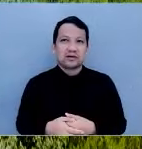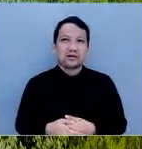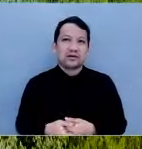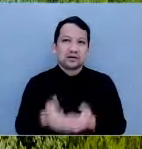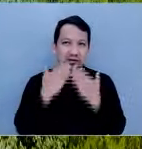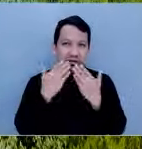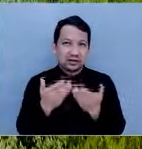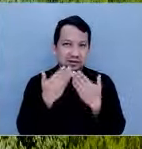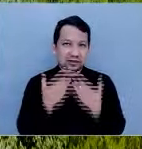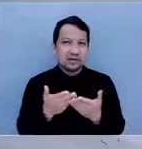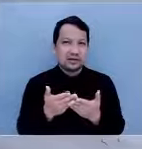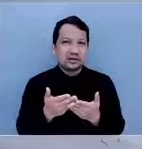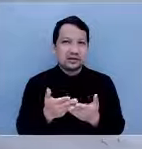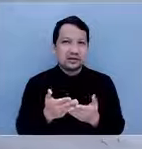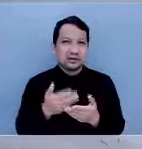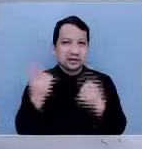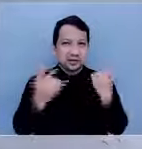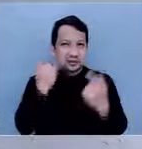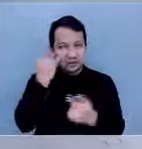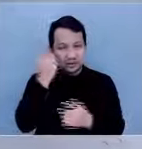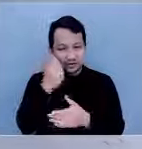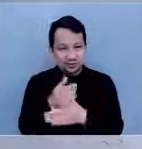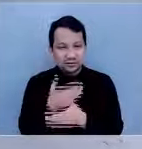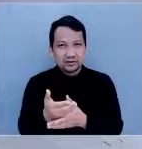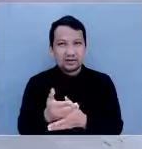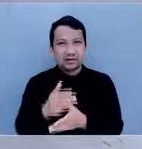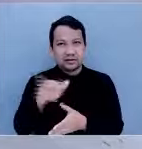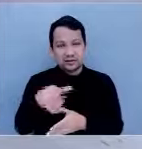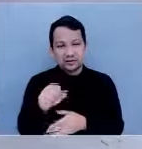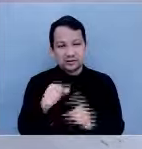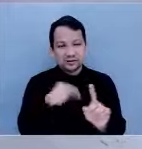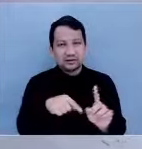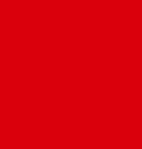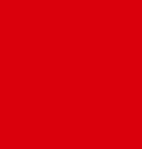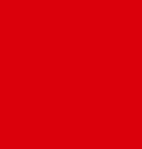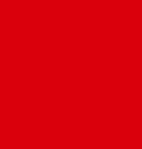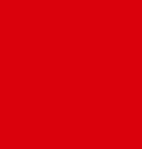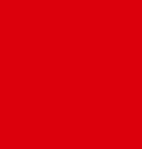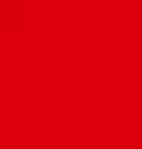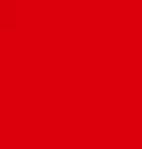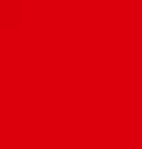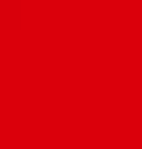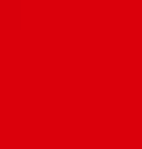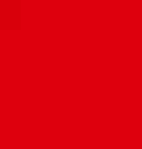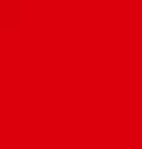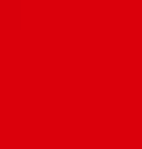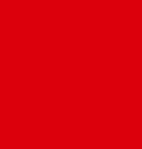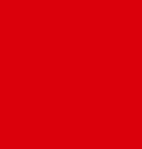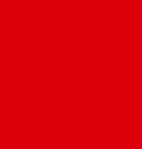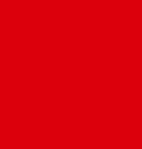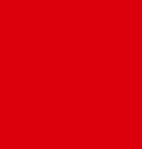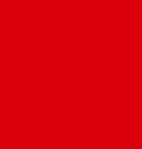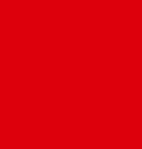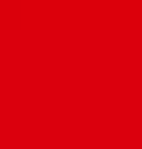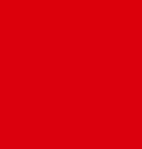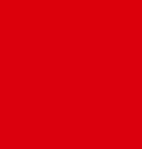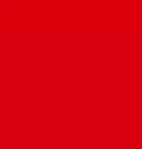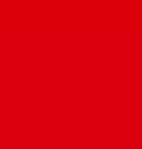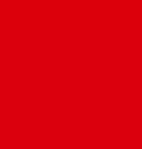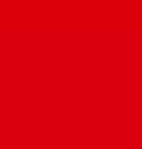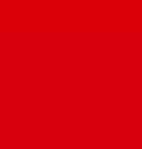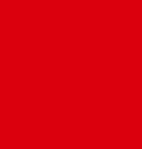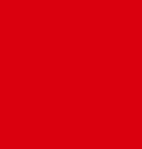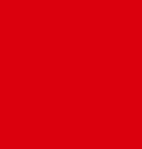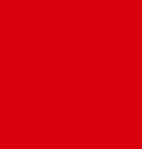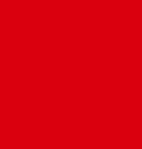Maraming salamat sa pag-share ng iyong talento sa amin, Joseph the Sun Artist. Mga kapatid, Chiki Roa Puno po. Simula